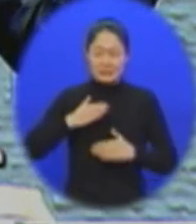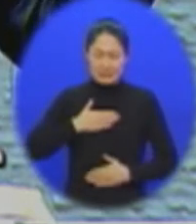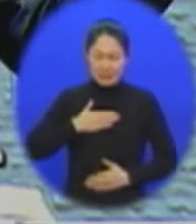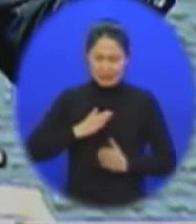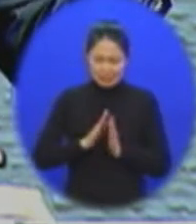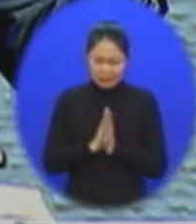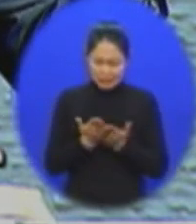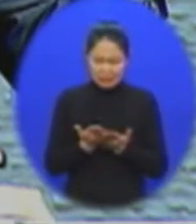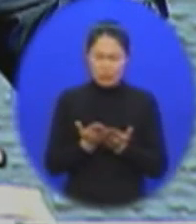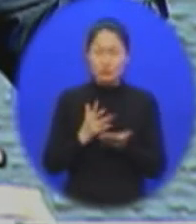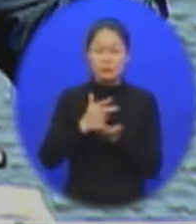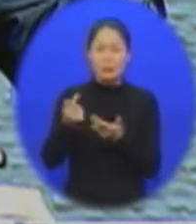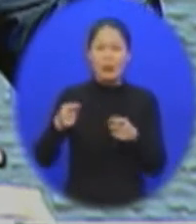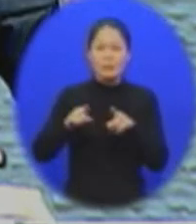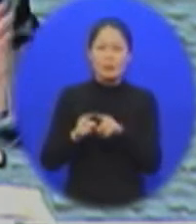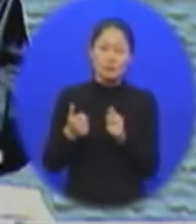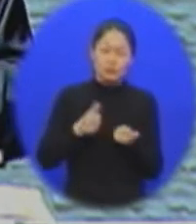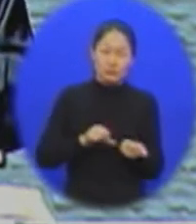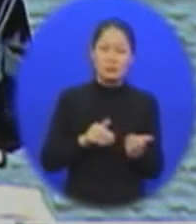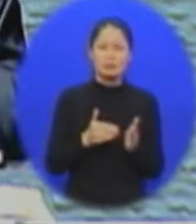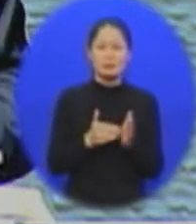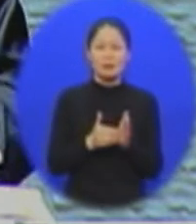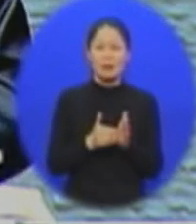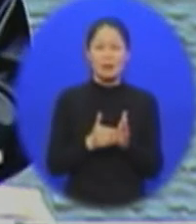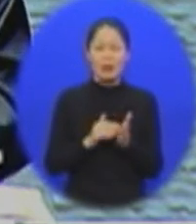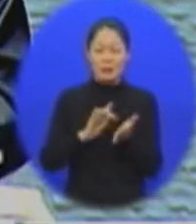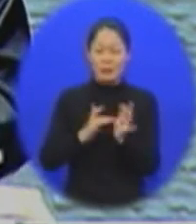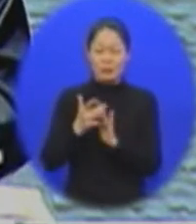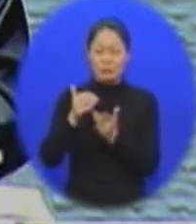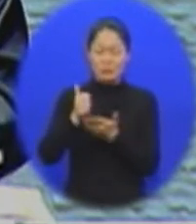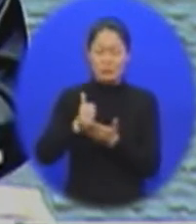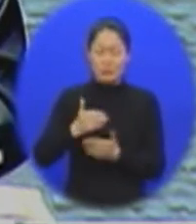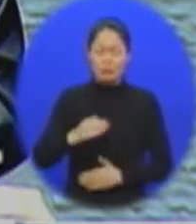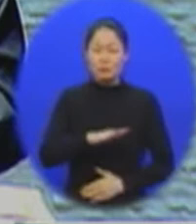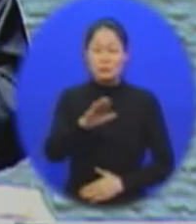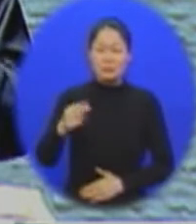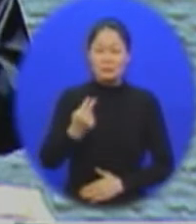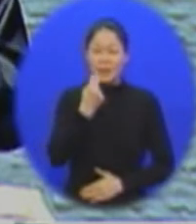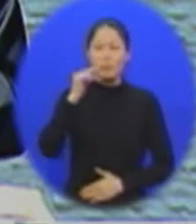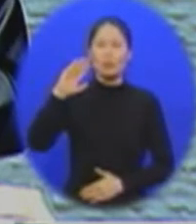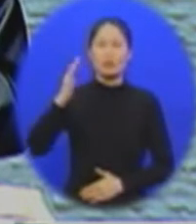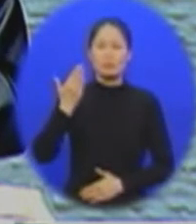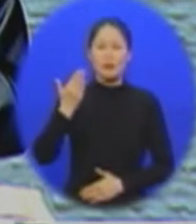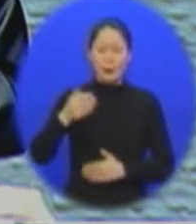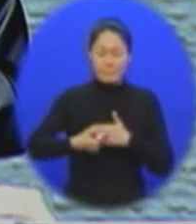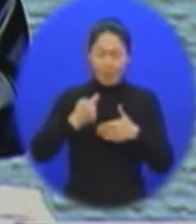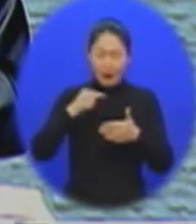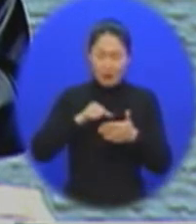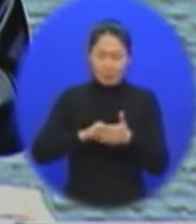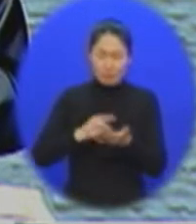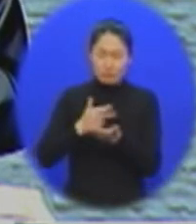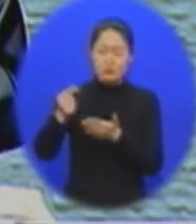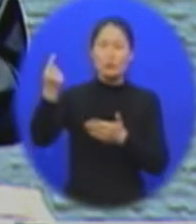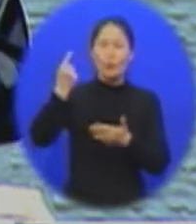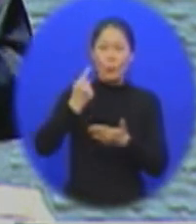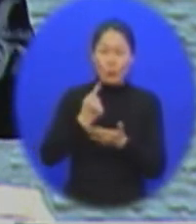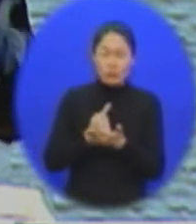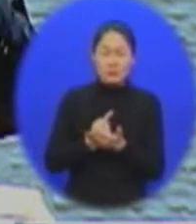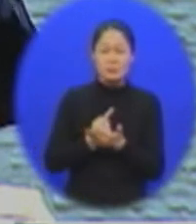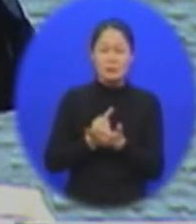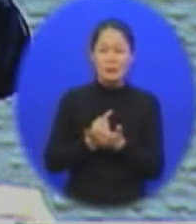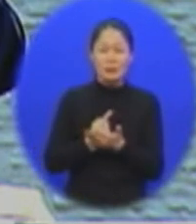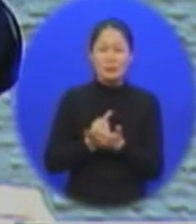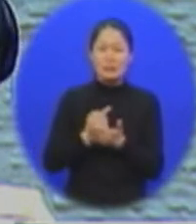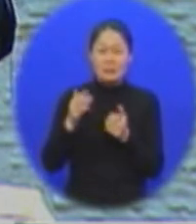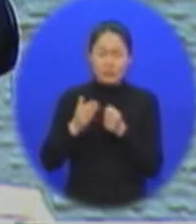주님과 함께 죽었어요 예수님이 우리 생명이 계셨습니다 우리 마음에 주님의 오셨어요 그래서 우리는